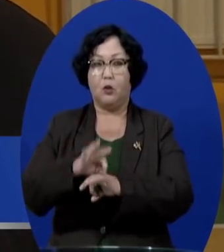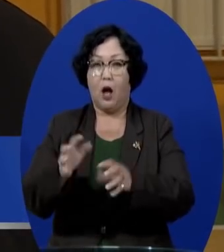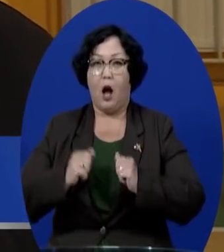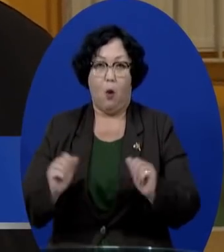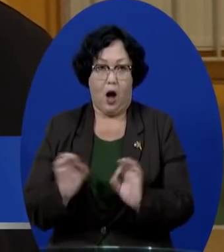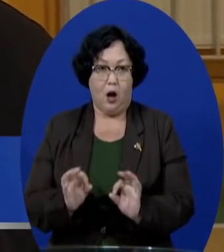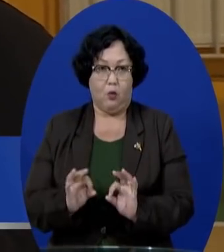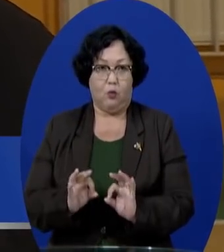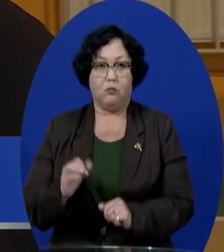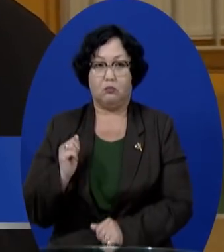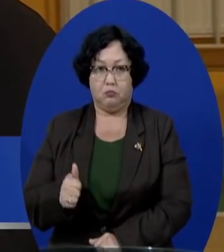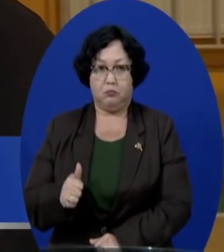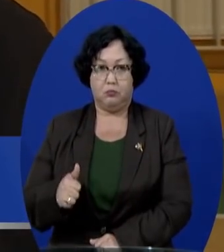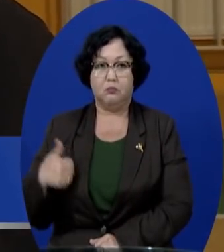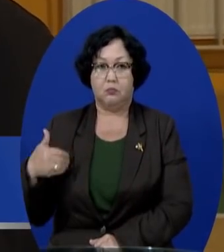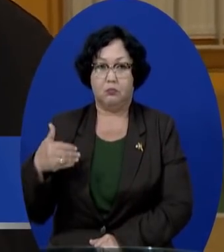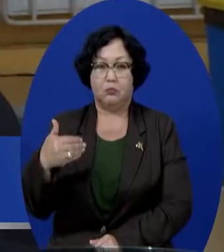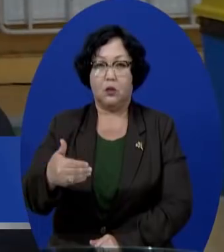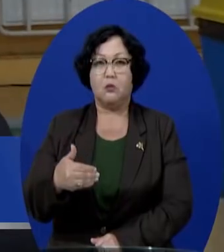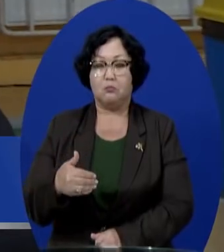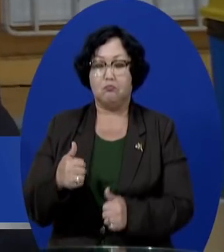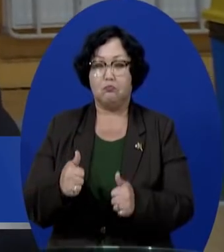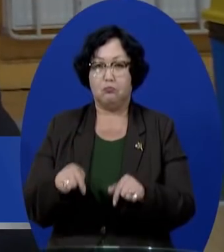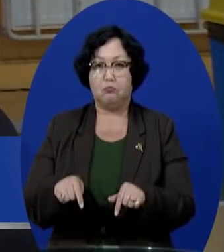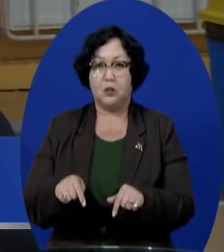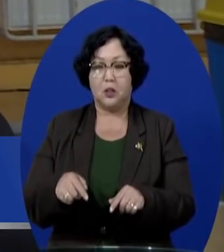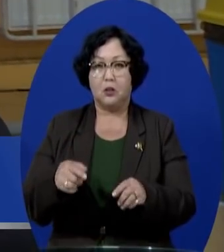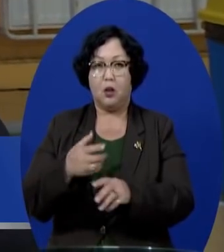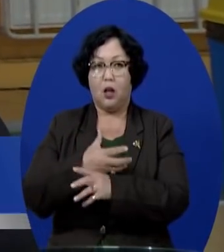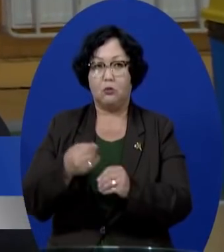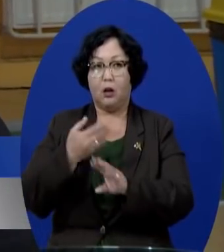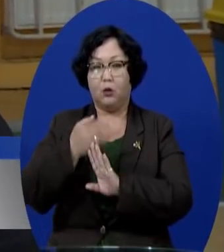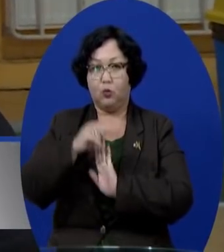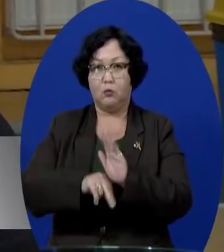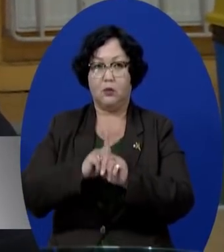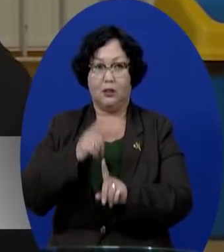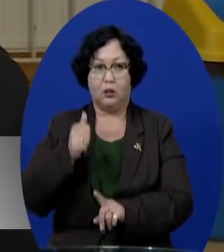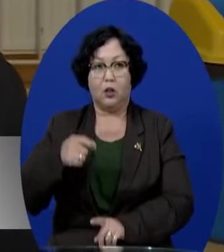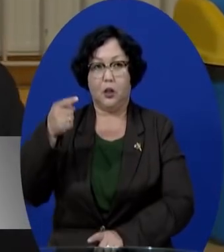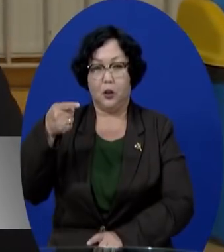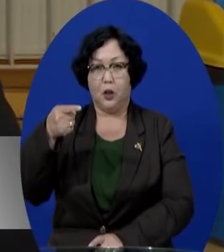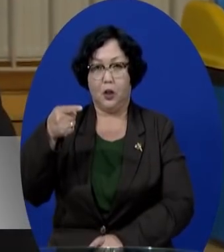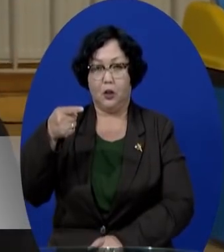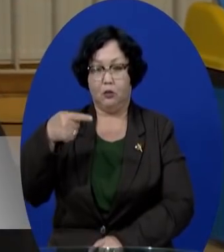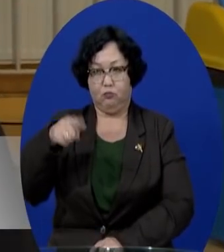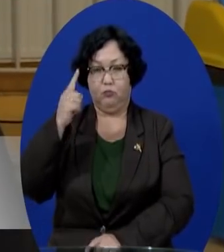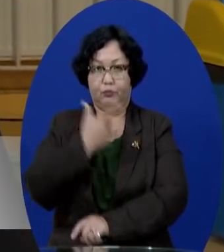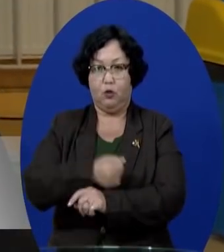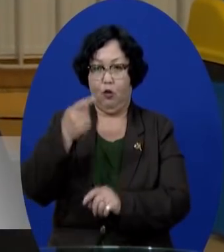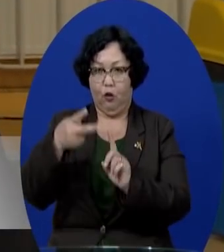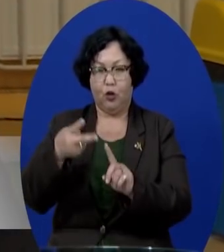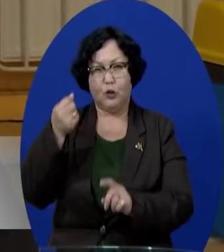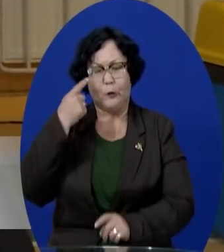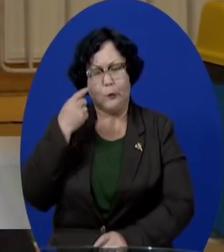дээ. Тэгээ өөрөө ч гэсэн дэглэмээ сайн барьж байгаа. Хоёр дахь тун дээр харин толгоо өвдөд эхнийхтэр бол зүгэрсэн. Одоо л гайгүй л байна. Тийм